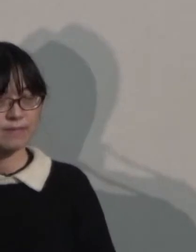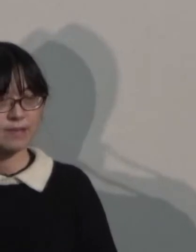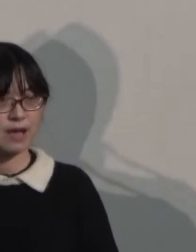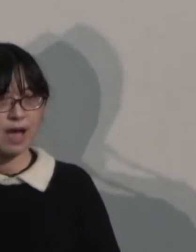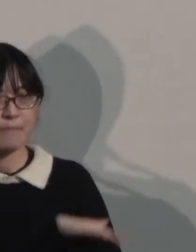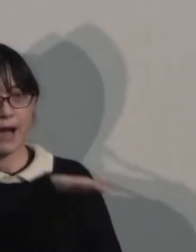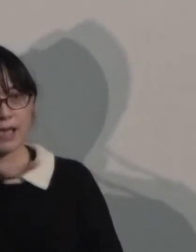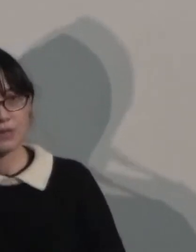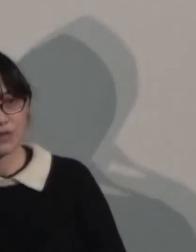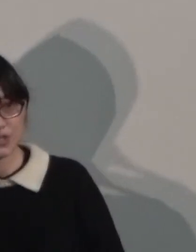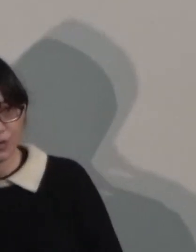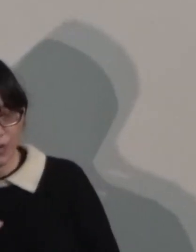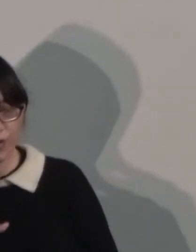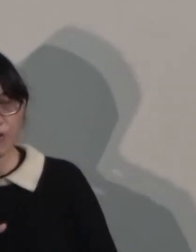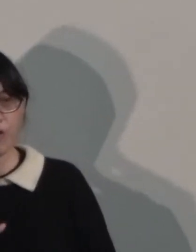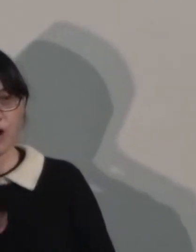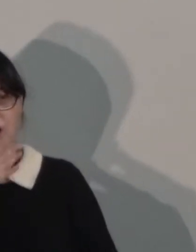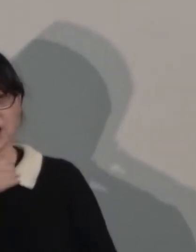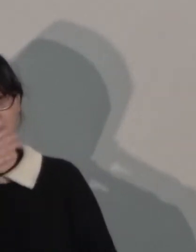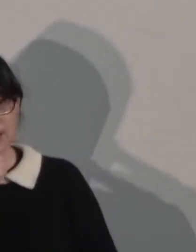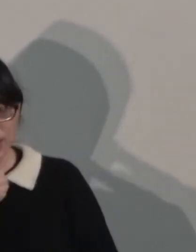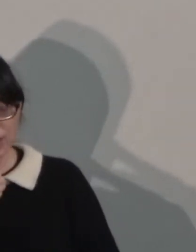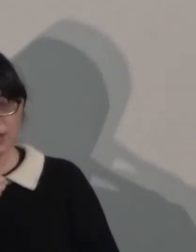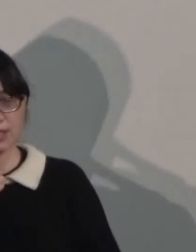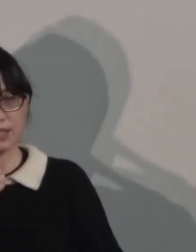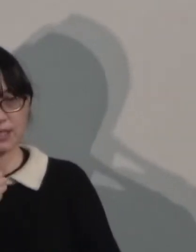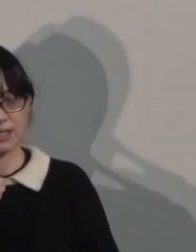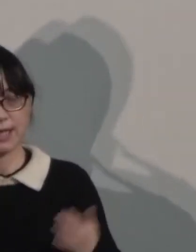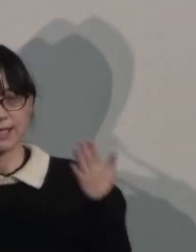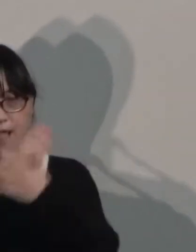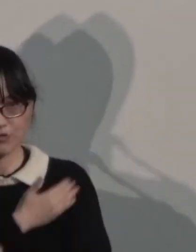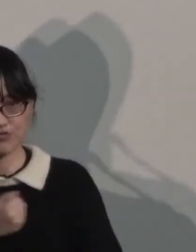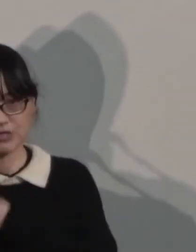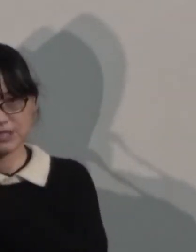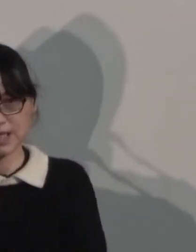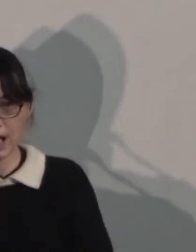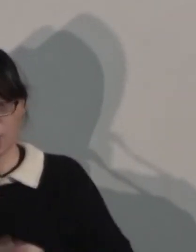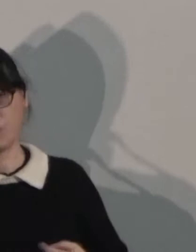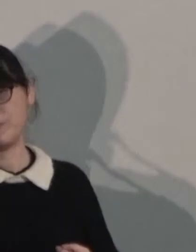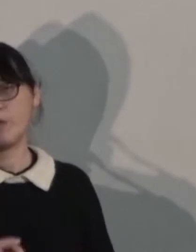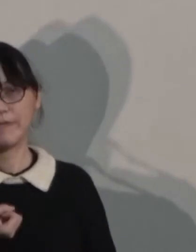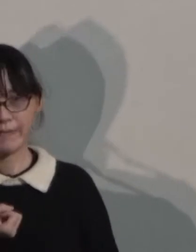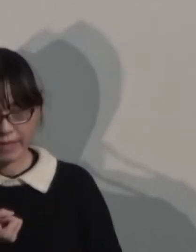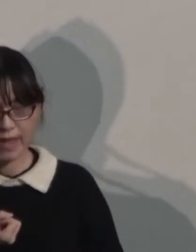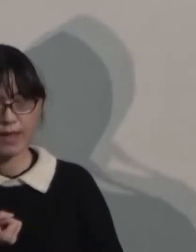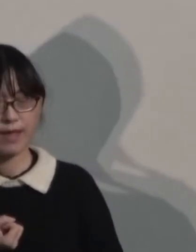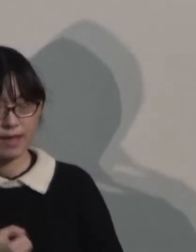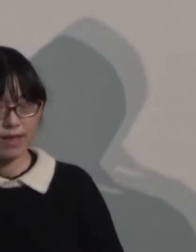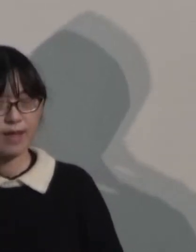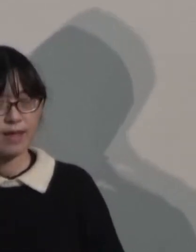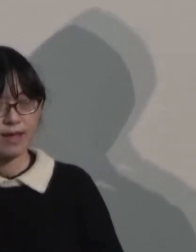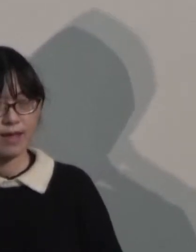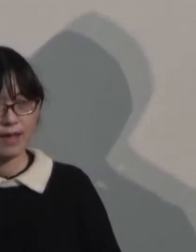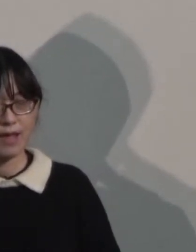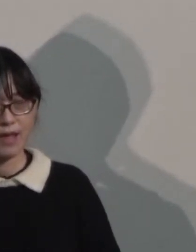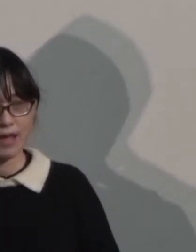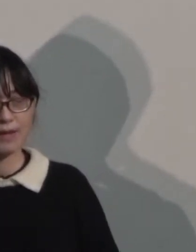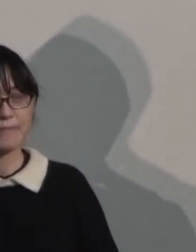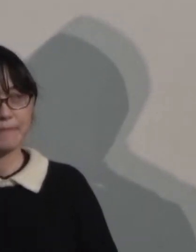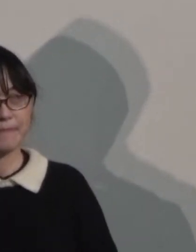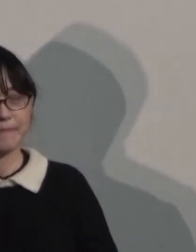周りの人を幸せにする力がある、その自信を持って、この高校生と同じ心を持